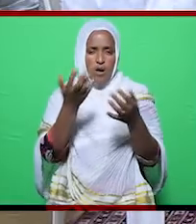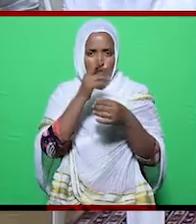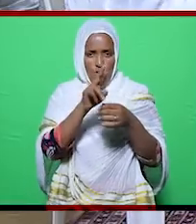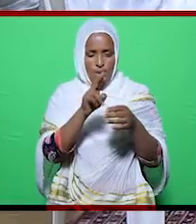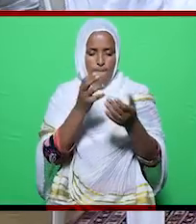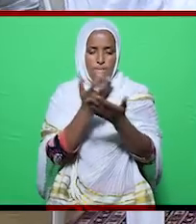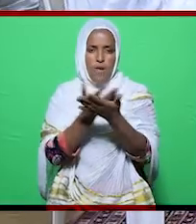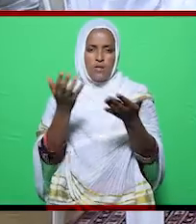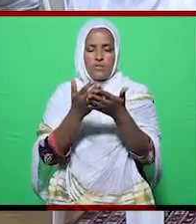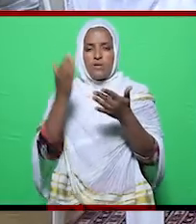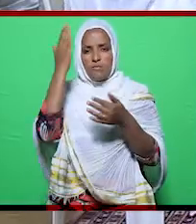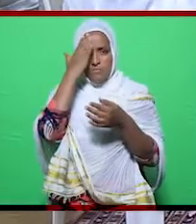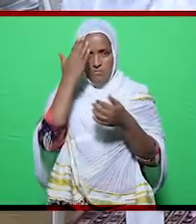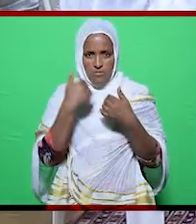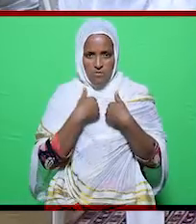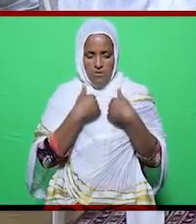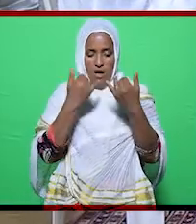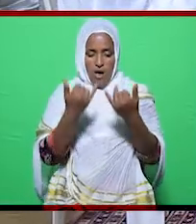ቅዱሳት ሥዕላት ያው